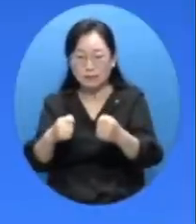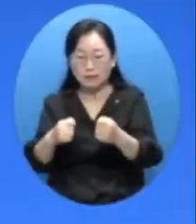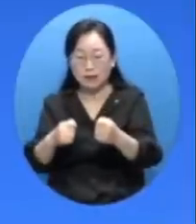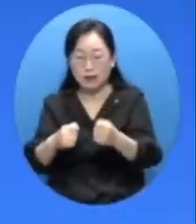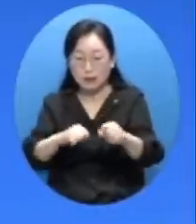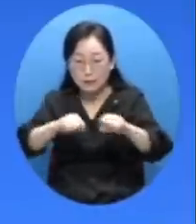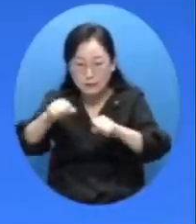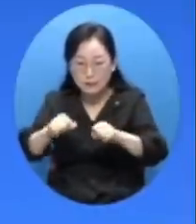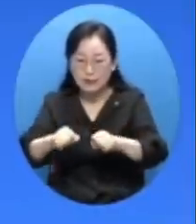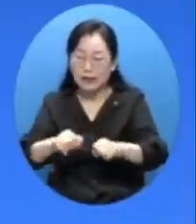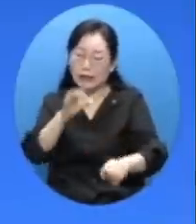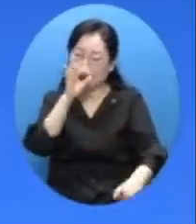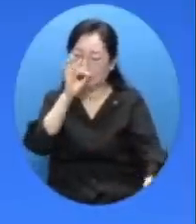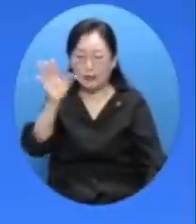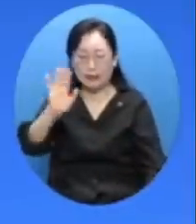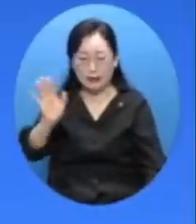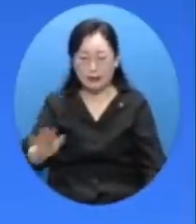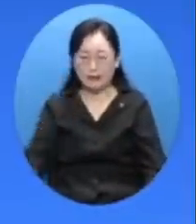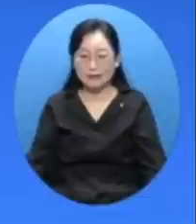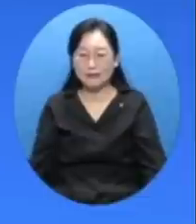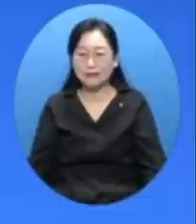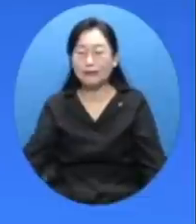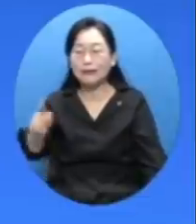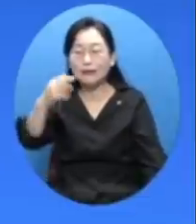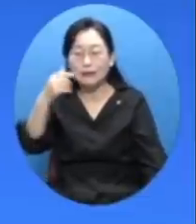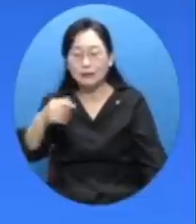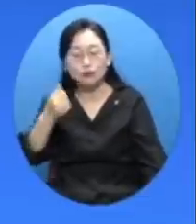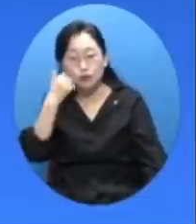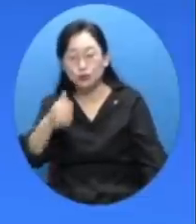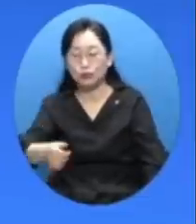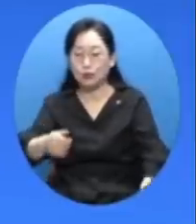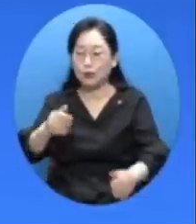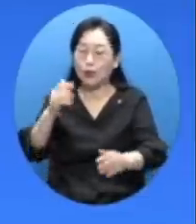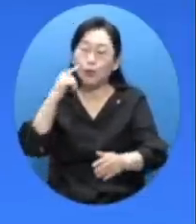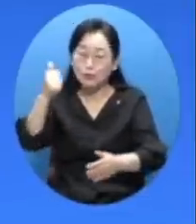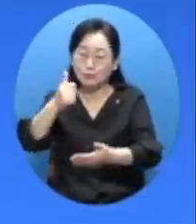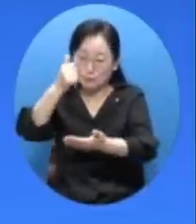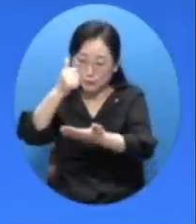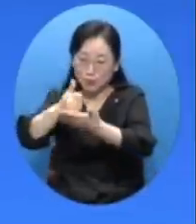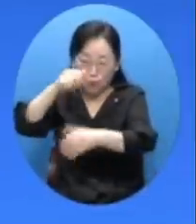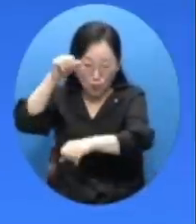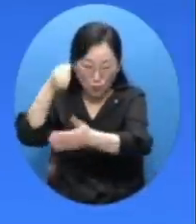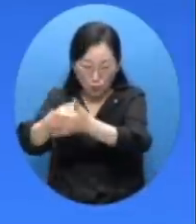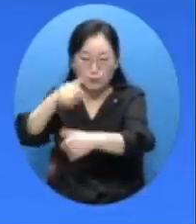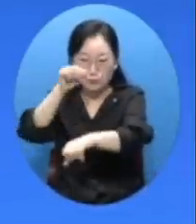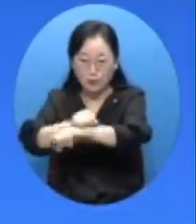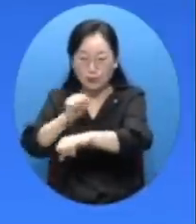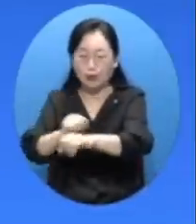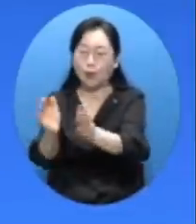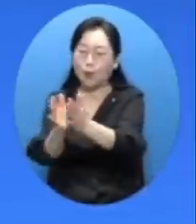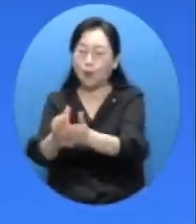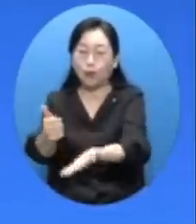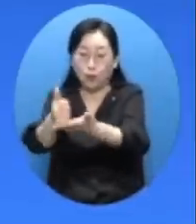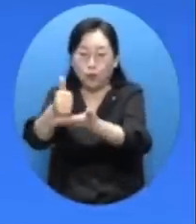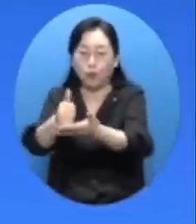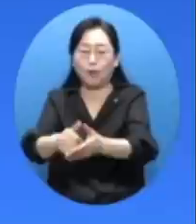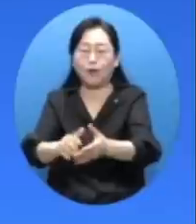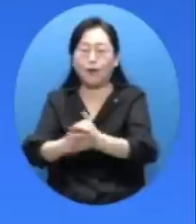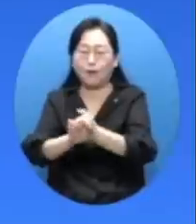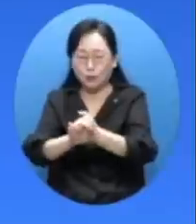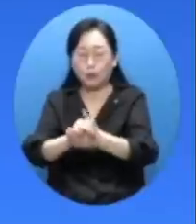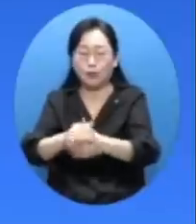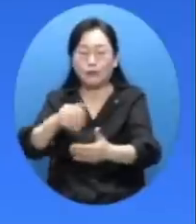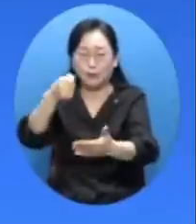일입니다. 누구 하나도 참 결정 잘하셨습니다. 박수치면서 그 결단에 대해서 그 기도하시고 하신 일에